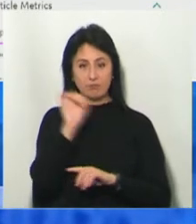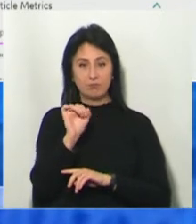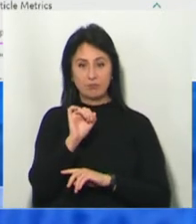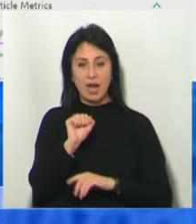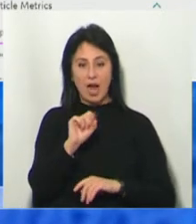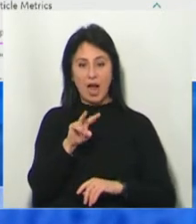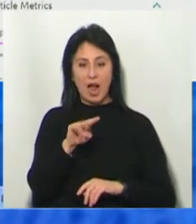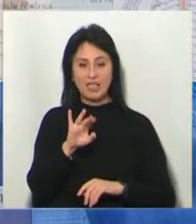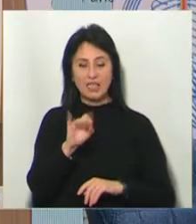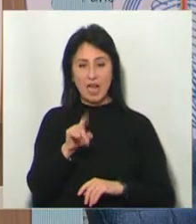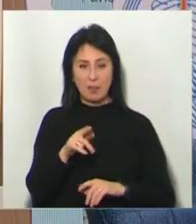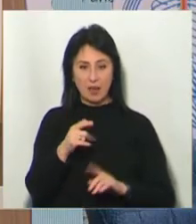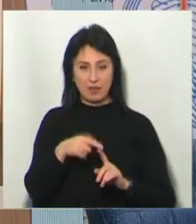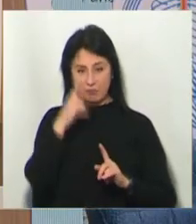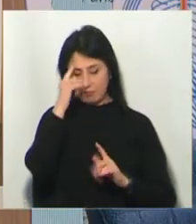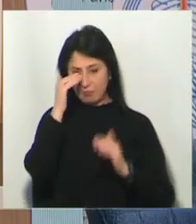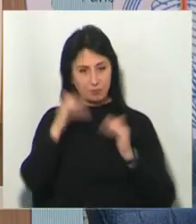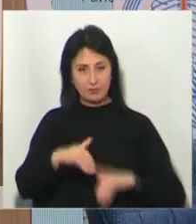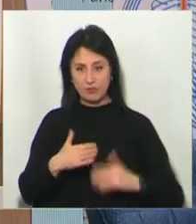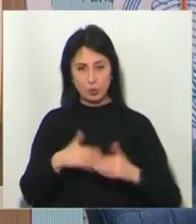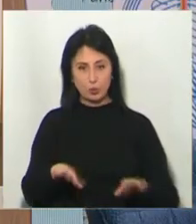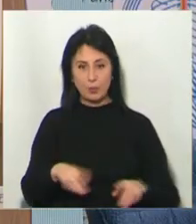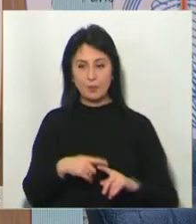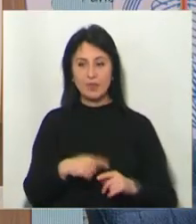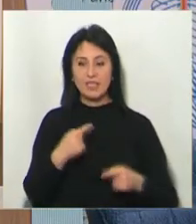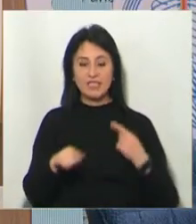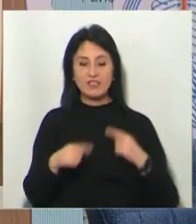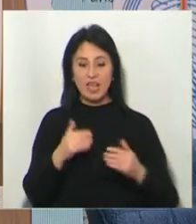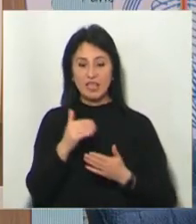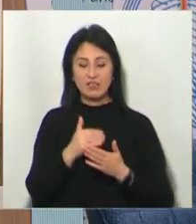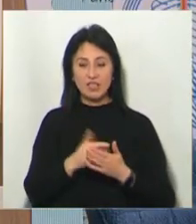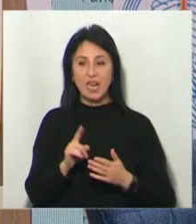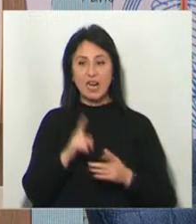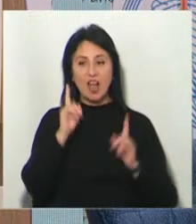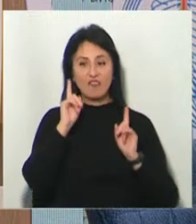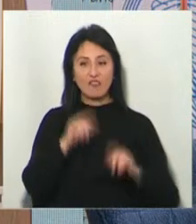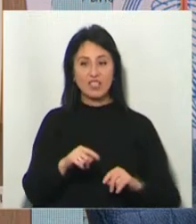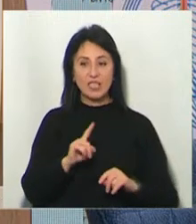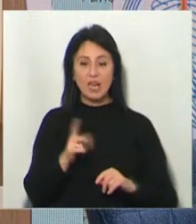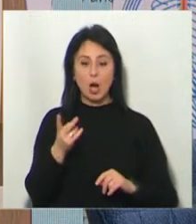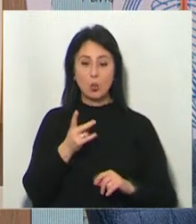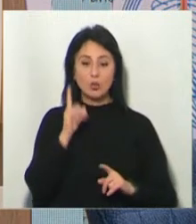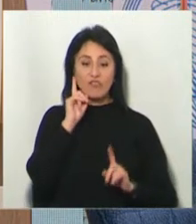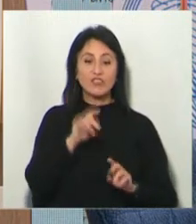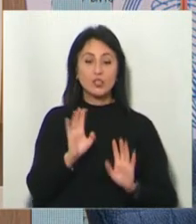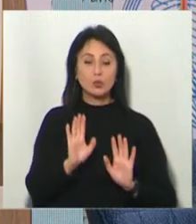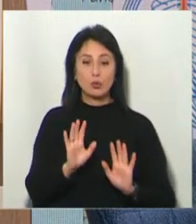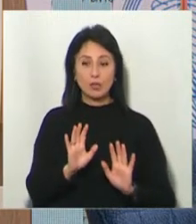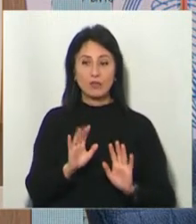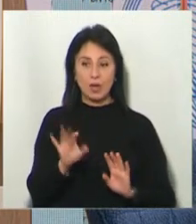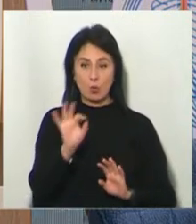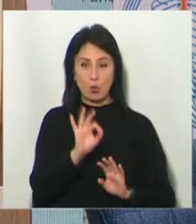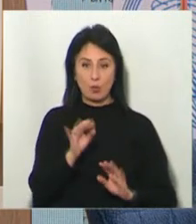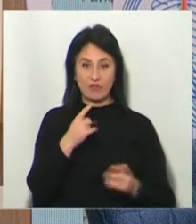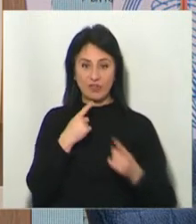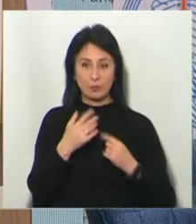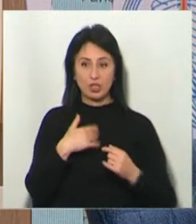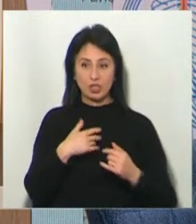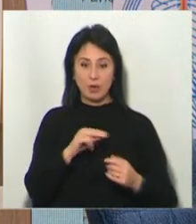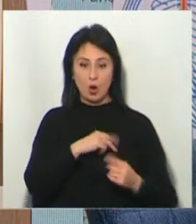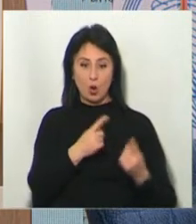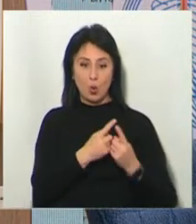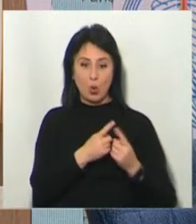დაავადება. Არის თუ არა ეს მნიშვნელოვანი სხვადასხვა სისტემების ჭრილში, რა ვიცით ჩვენ და რა უნდა ვიცოდეთ, ამაზე ვისაუბრებთ